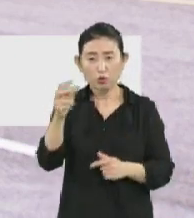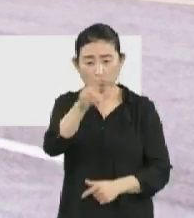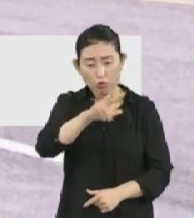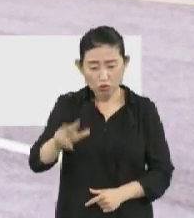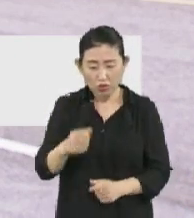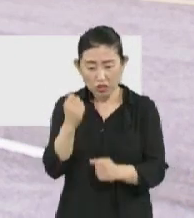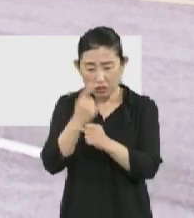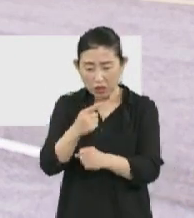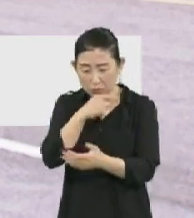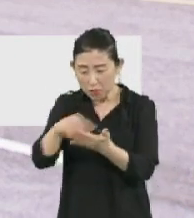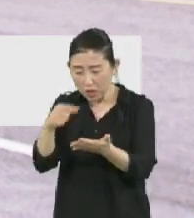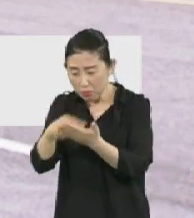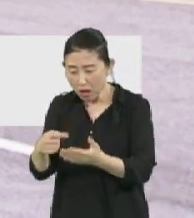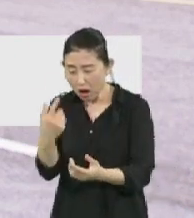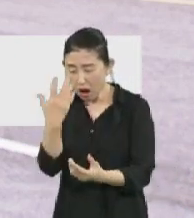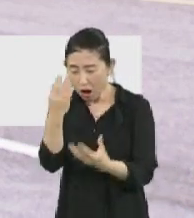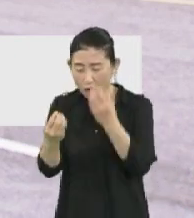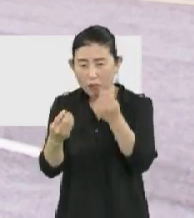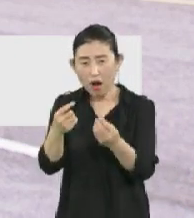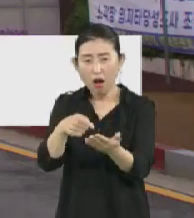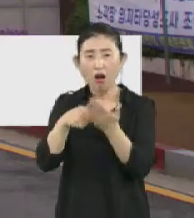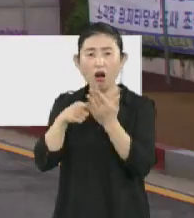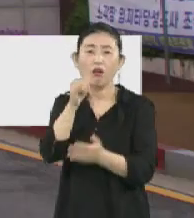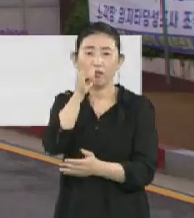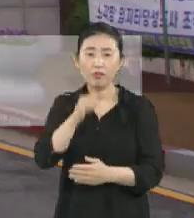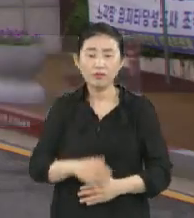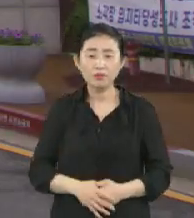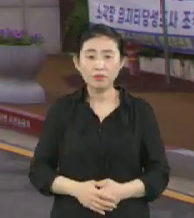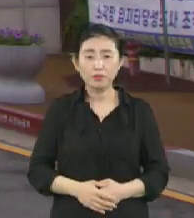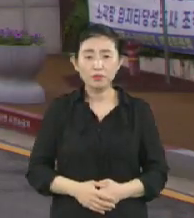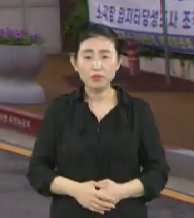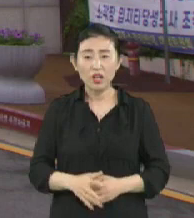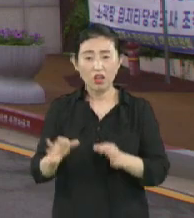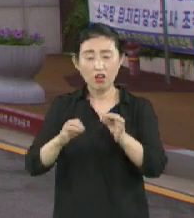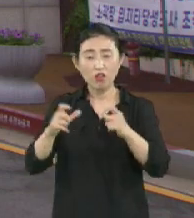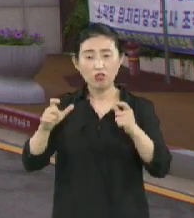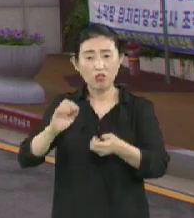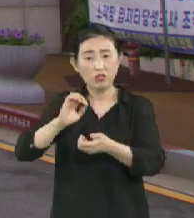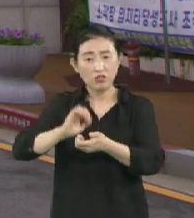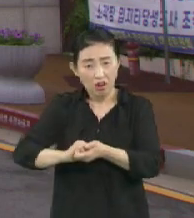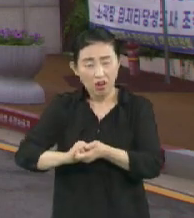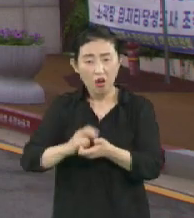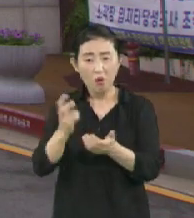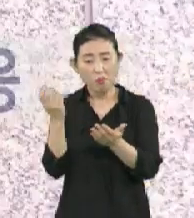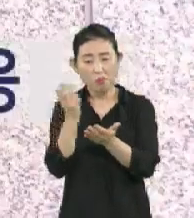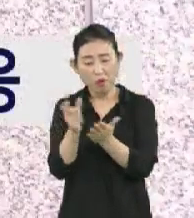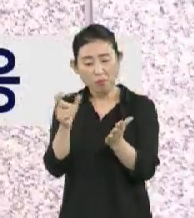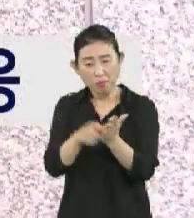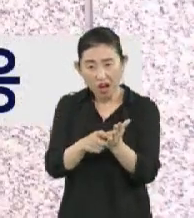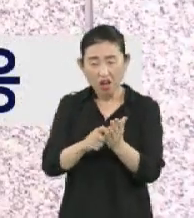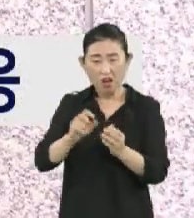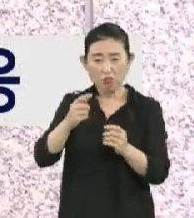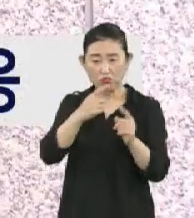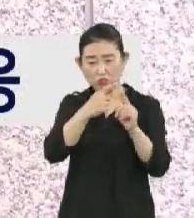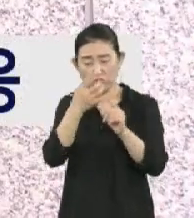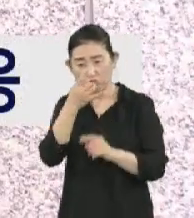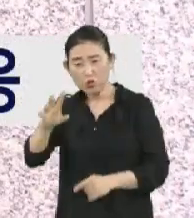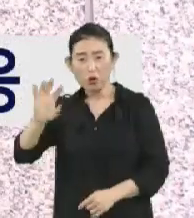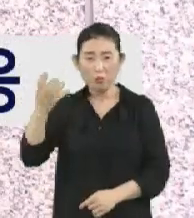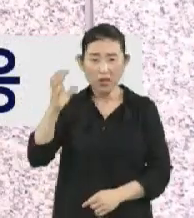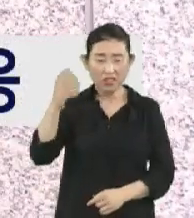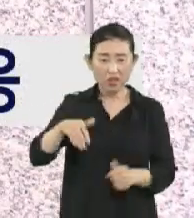피해 사례는 지금도 계속 발생하고 있는 것이 사실입니다. 영업구역 제한이란 법에도 없는 규정을 반대 논리로